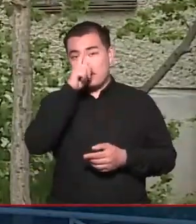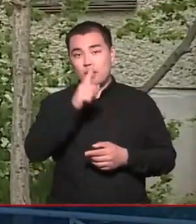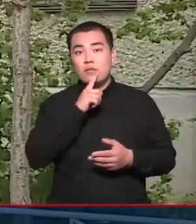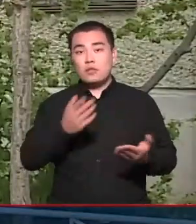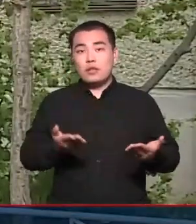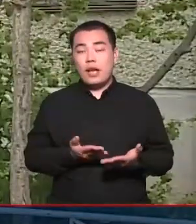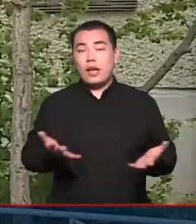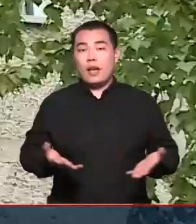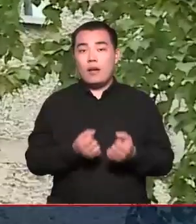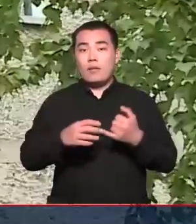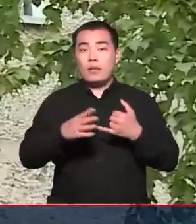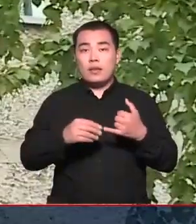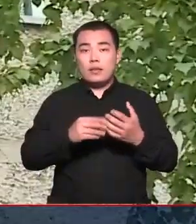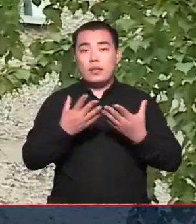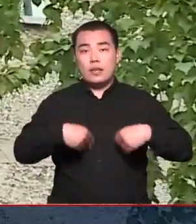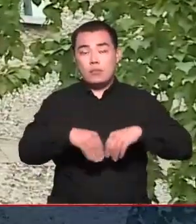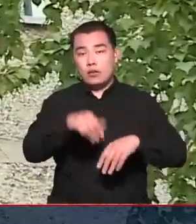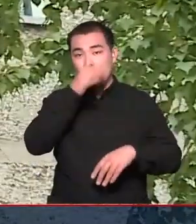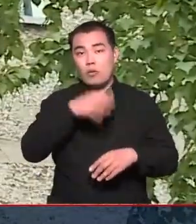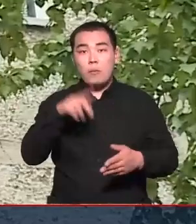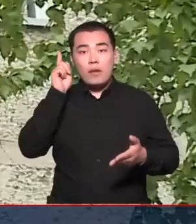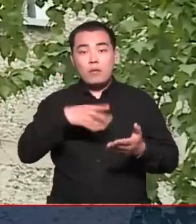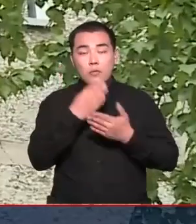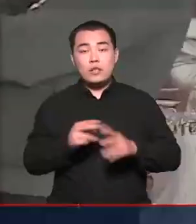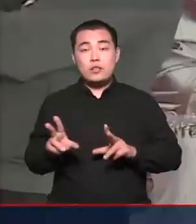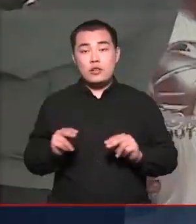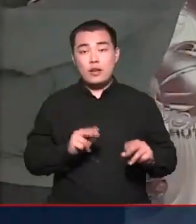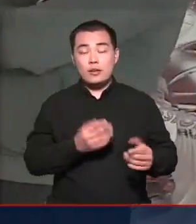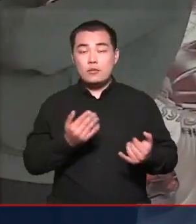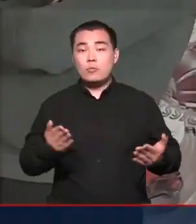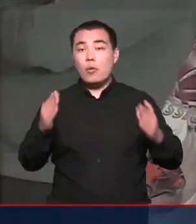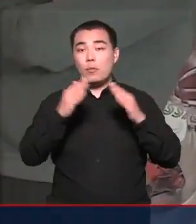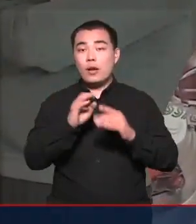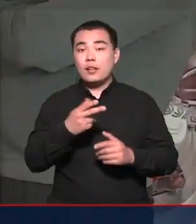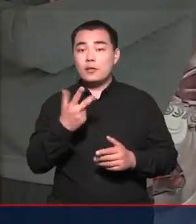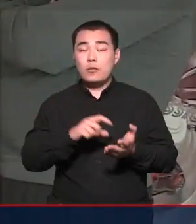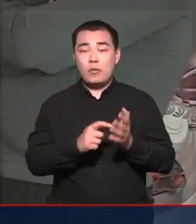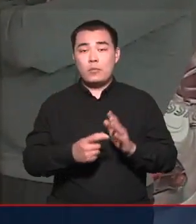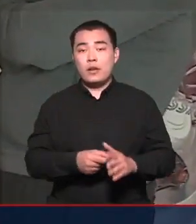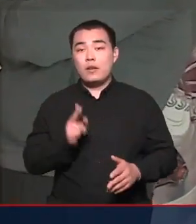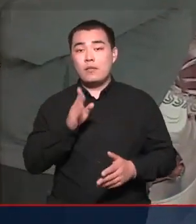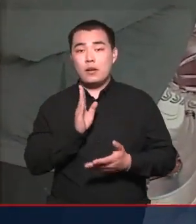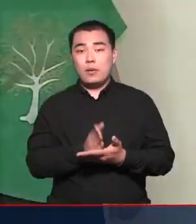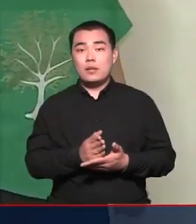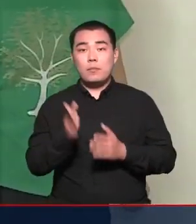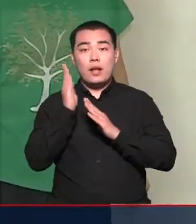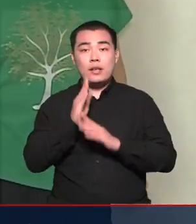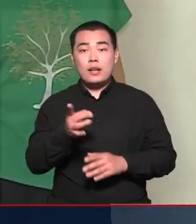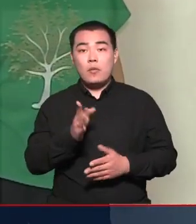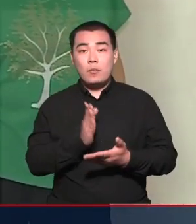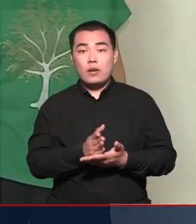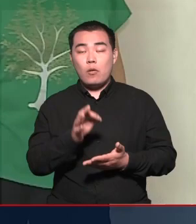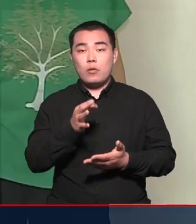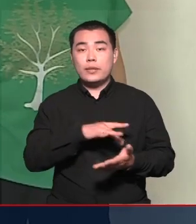в эвакуационном пункте семья не может поверить своему счастью. Теперь их дом – это трехкомнатная квартира в спальном районе